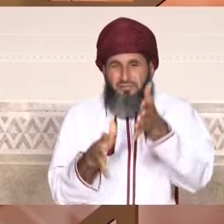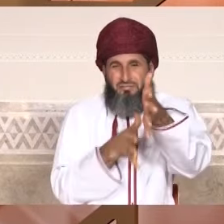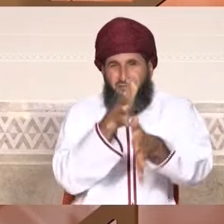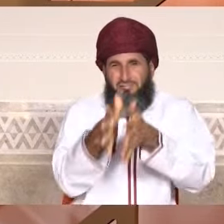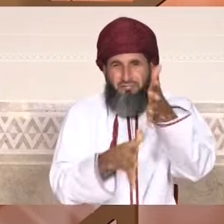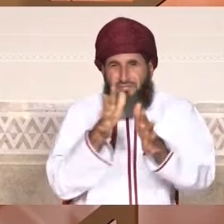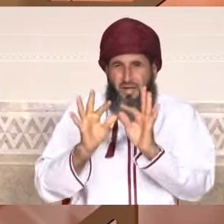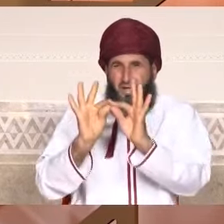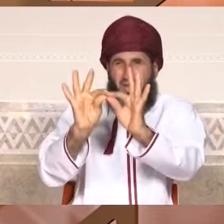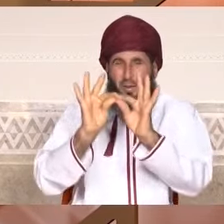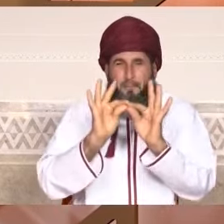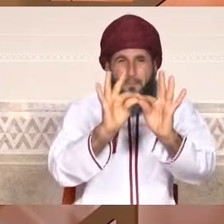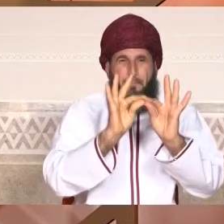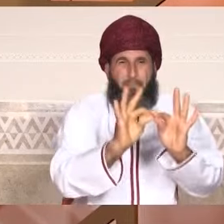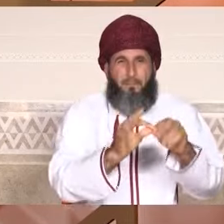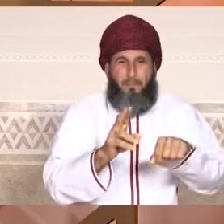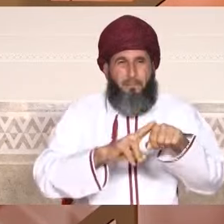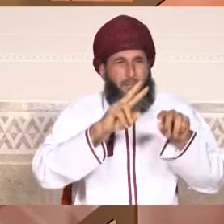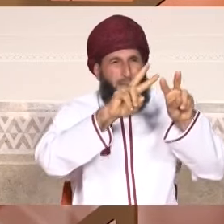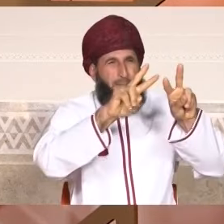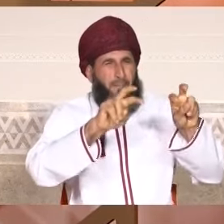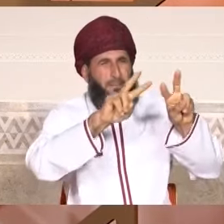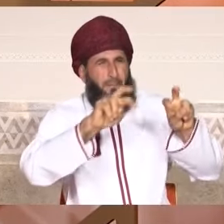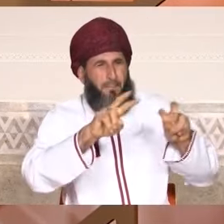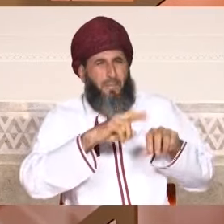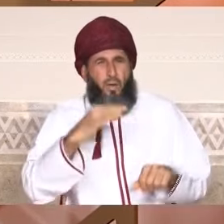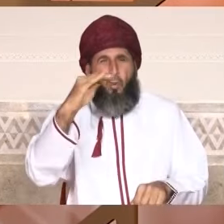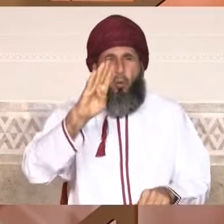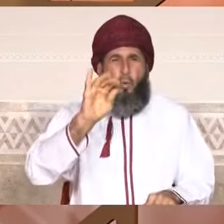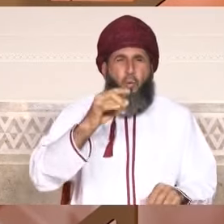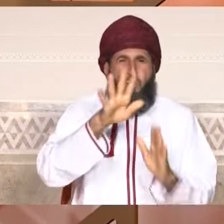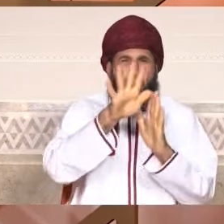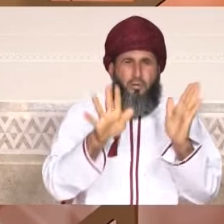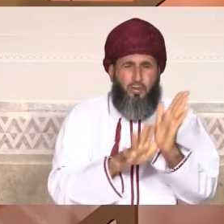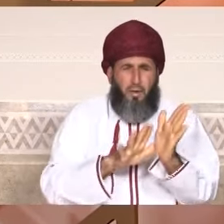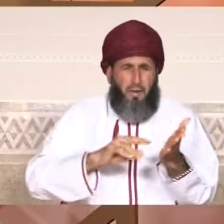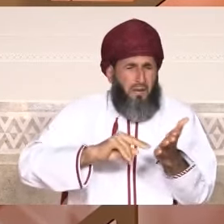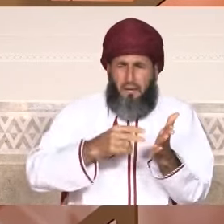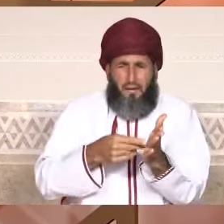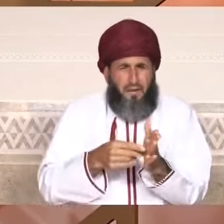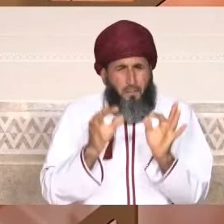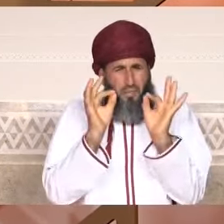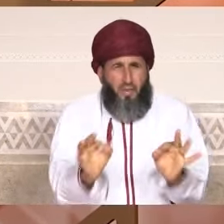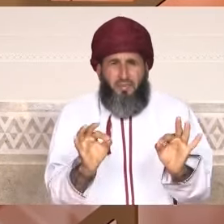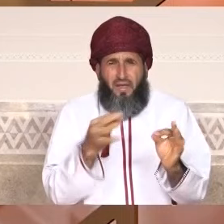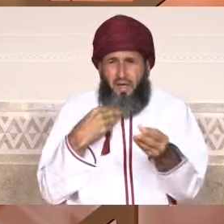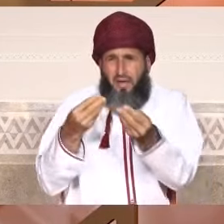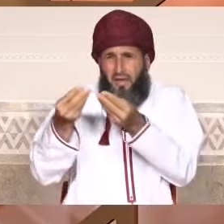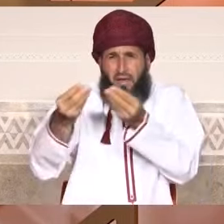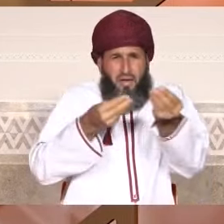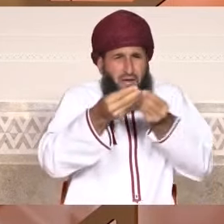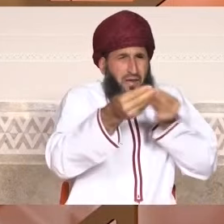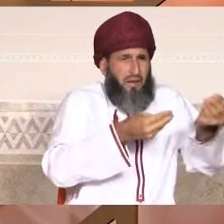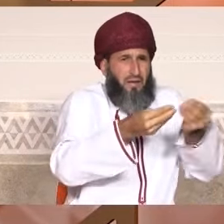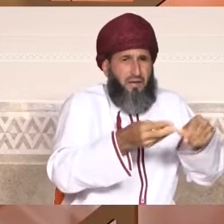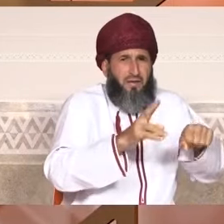الإشارة في التواصل بينها وتبحث من خلال ذلك في الأحكام الشرعية حتى تحدد موقعها في تعاملها مع